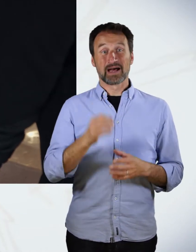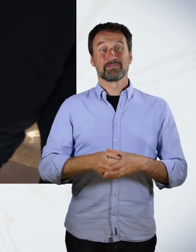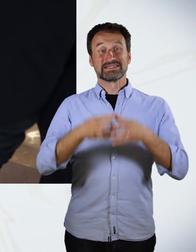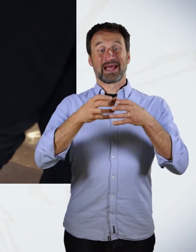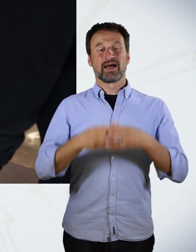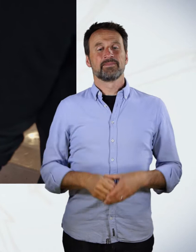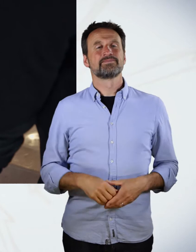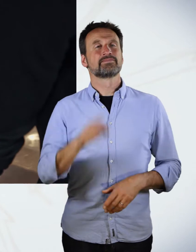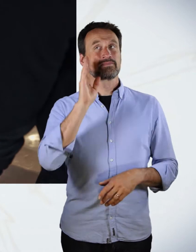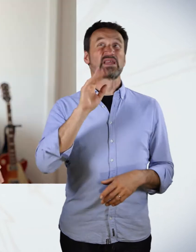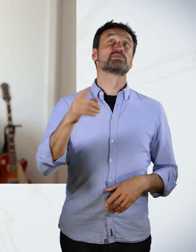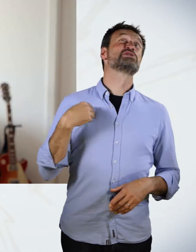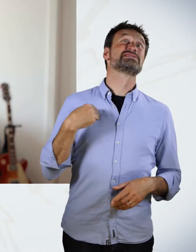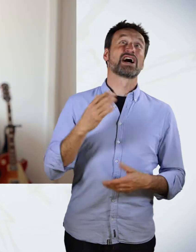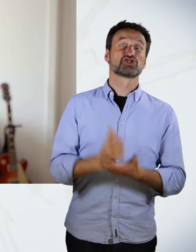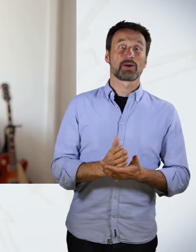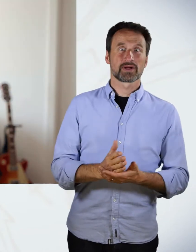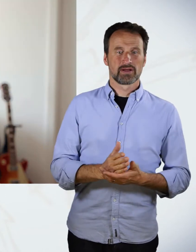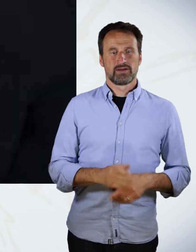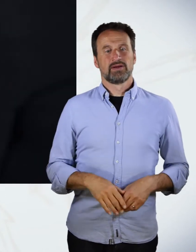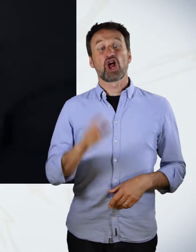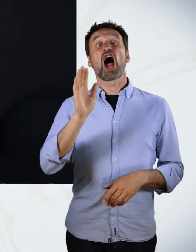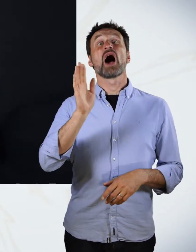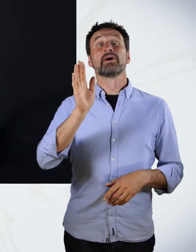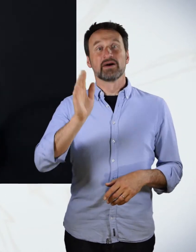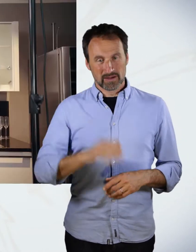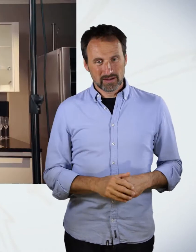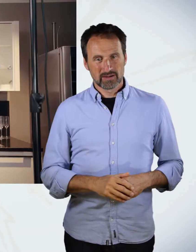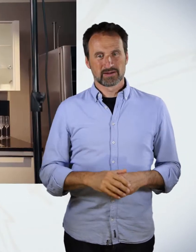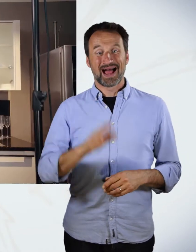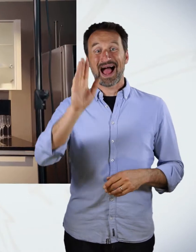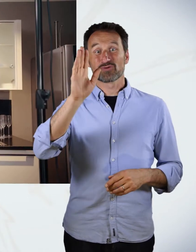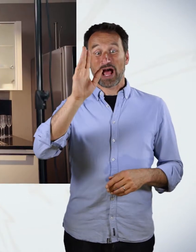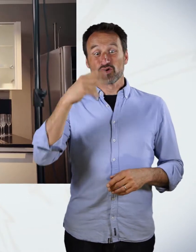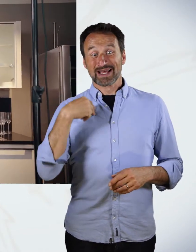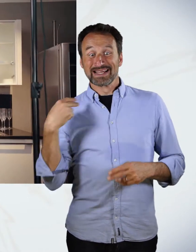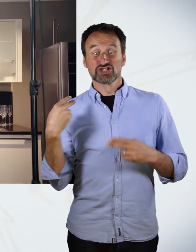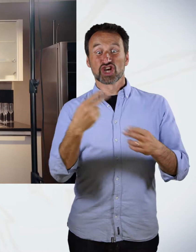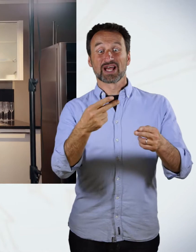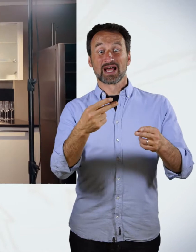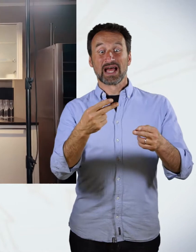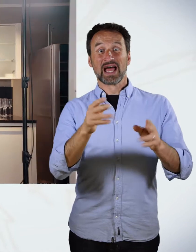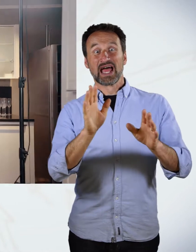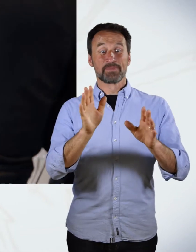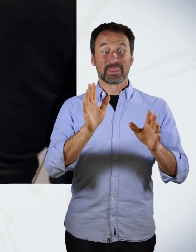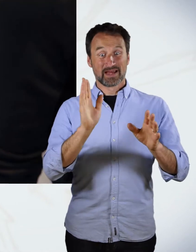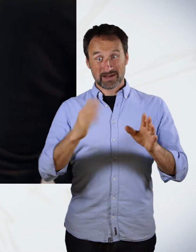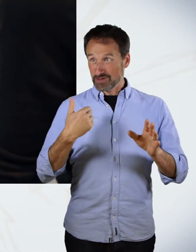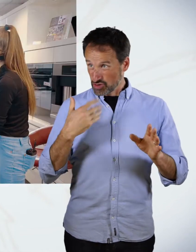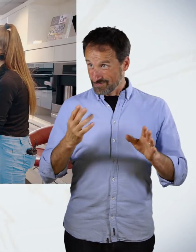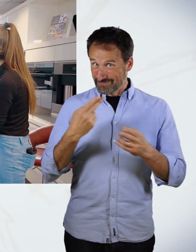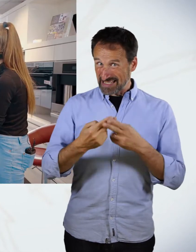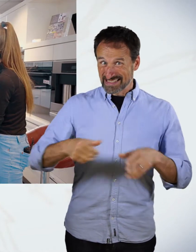Sag Stopp, ja. Und dann aber auch den Liter zu erwischen. Stopp! Achtung, Leute, ich komme zurück. Bin ich da